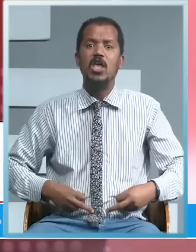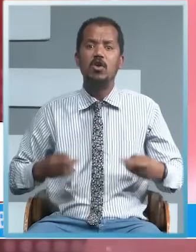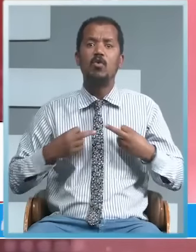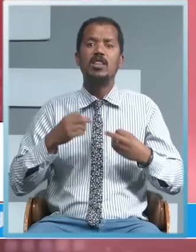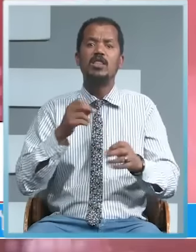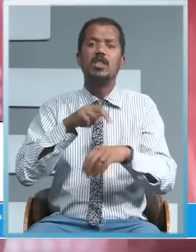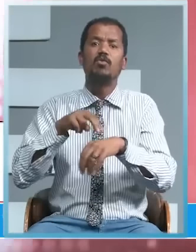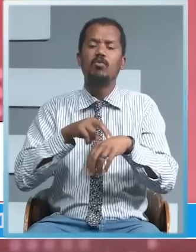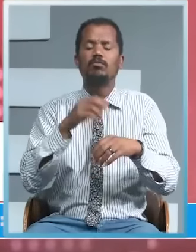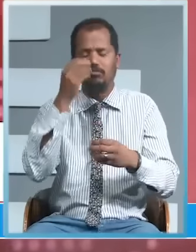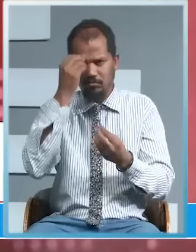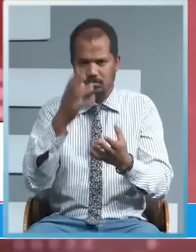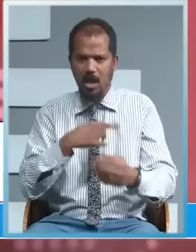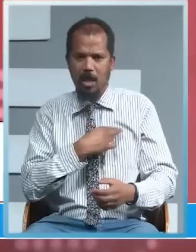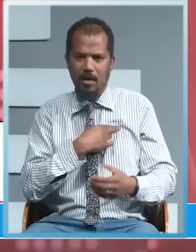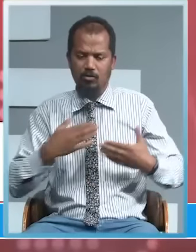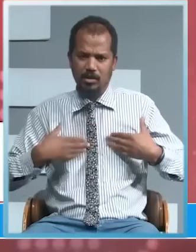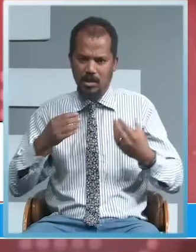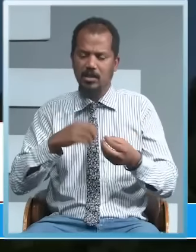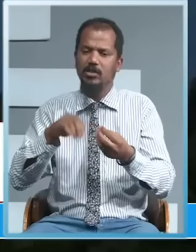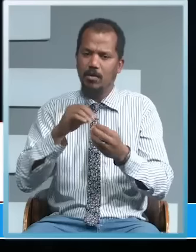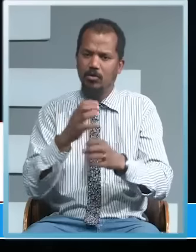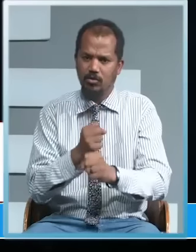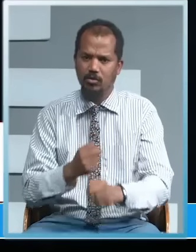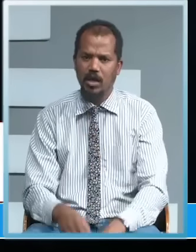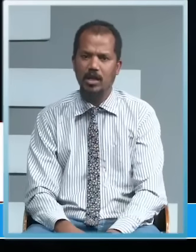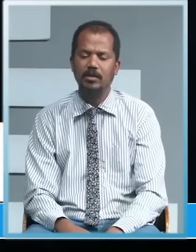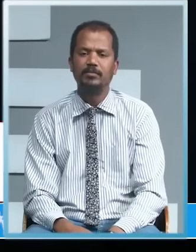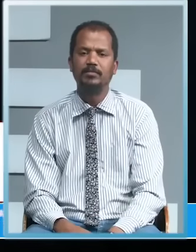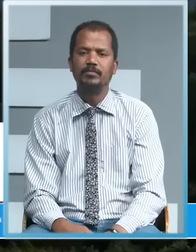ጥሪ አቅርበዋል። ሃይማኖት ደስታ ተጨማሪውን ይዞታል።